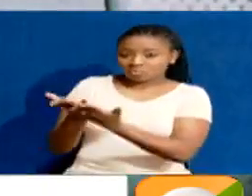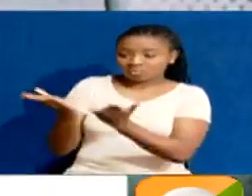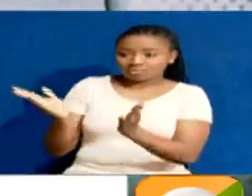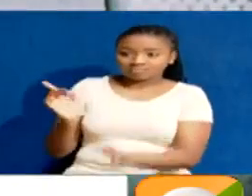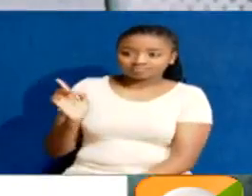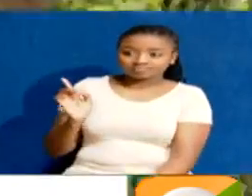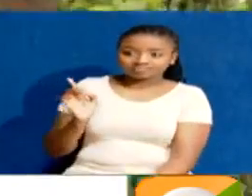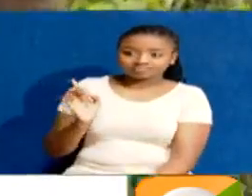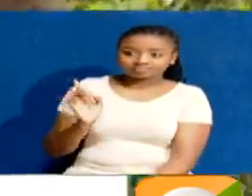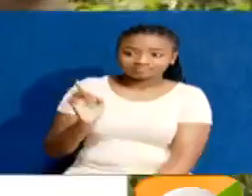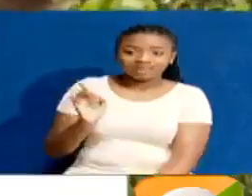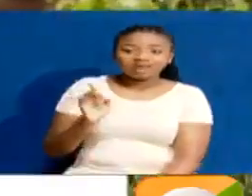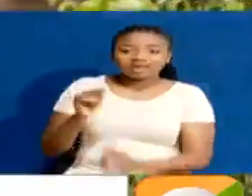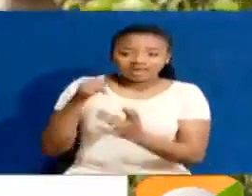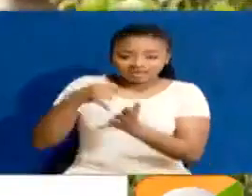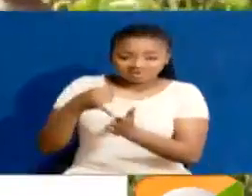Kazungu.